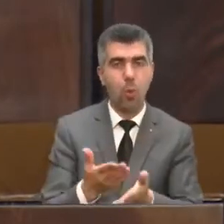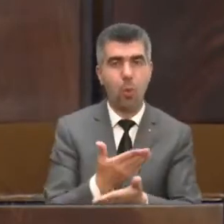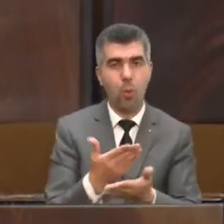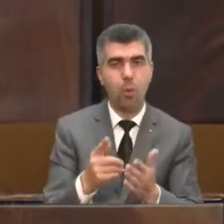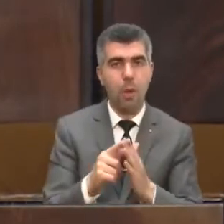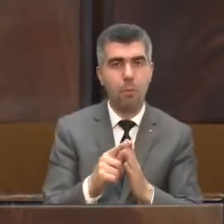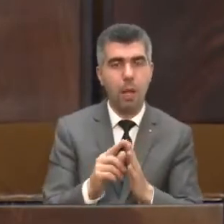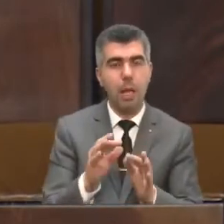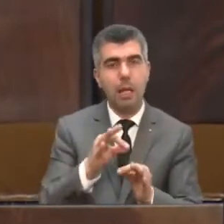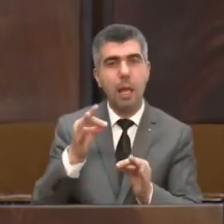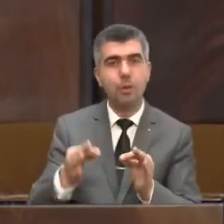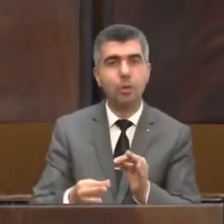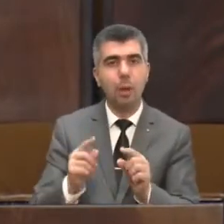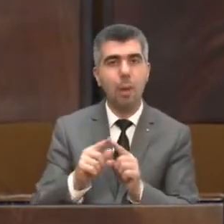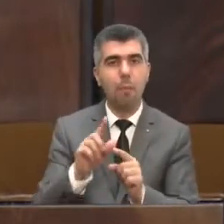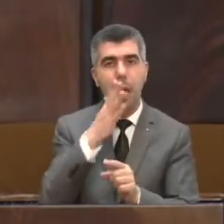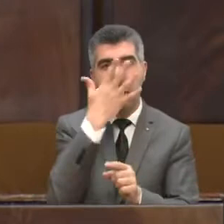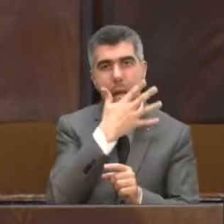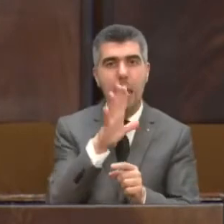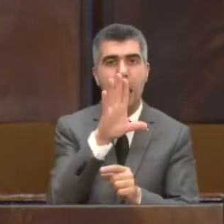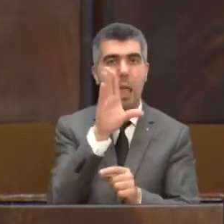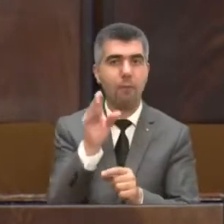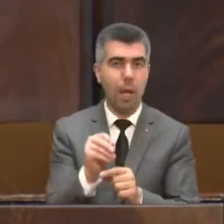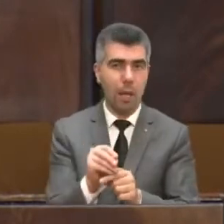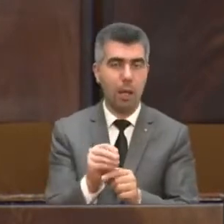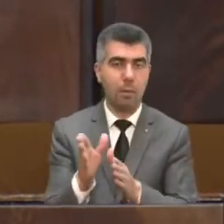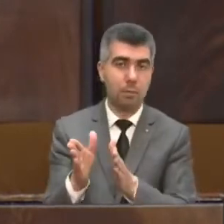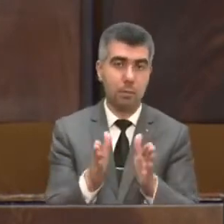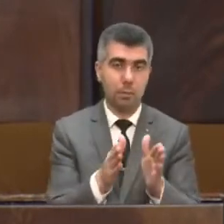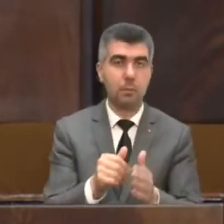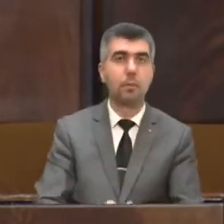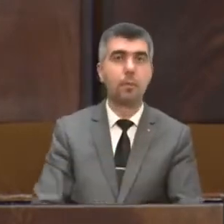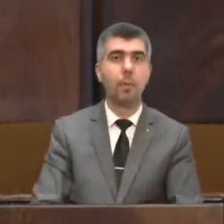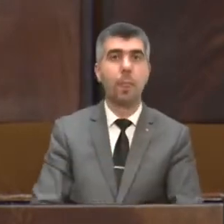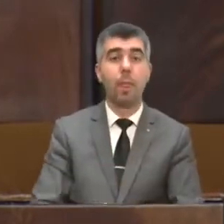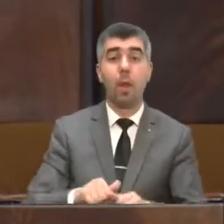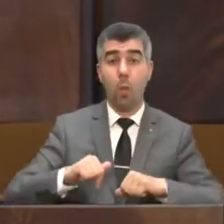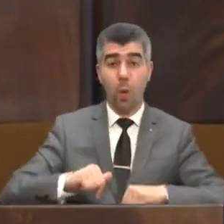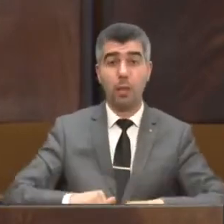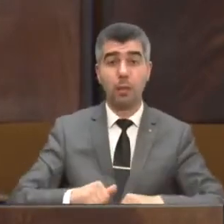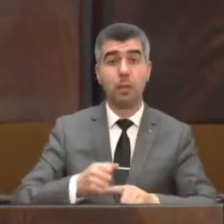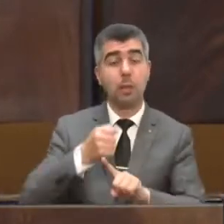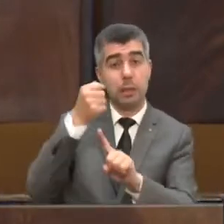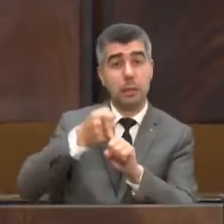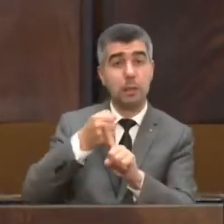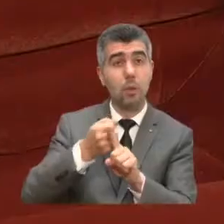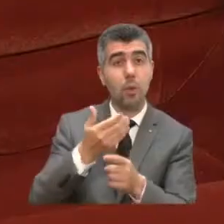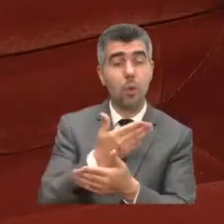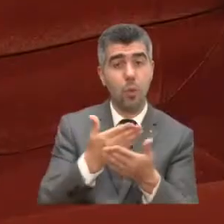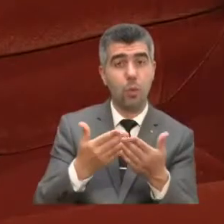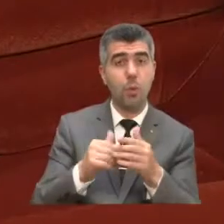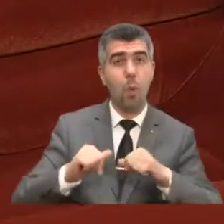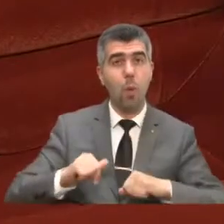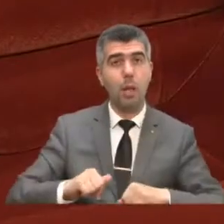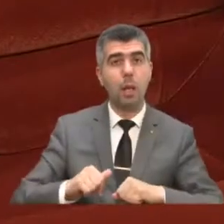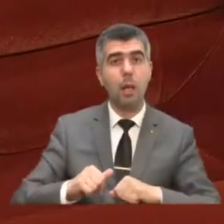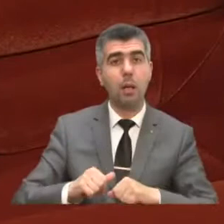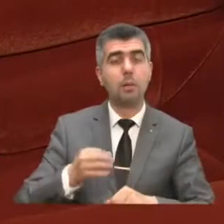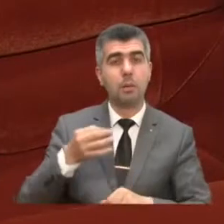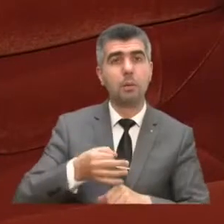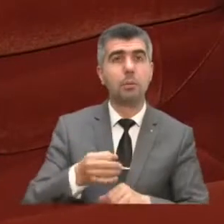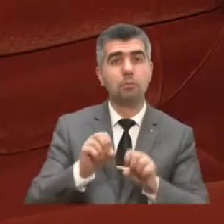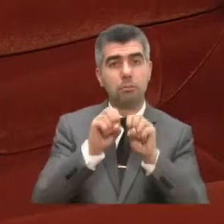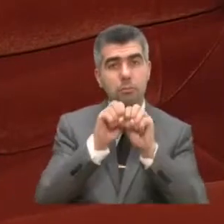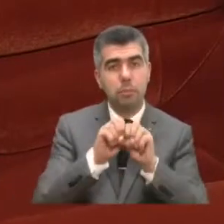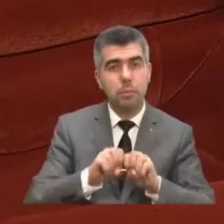جيدة في البطولة الإفريقية. سيد الوزير، حقيقة هناك مجهودات جبارة كتقوم بها الوزارة ديالكم في